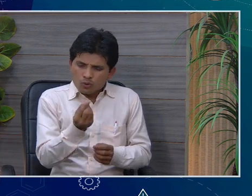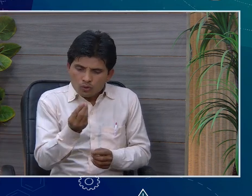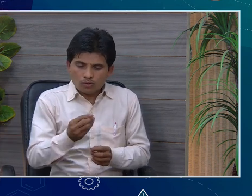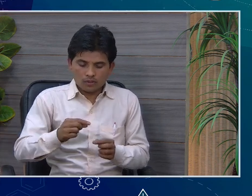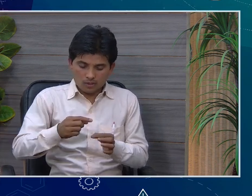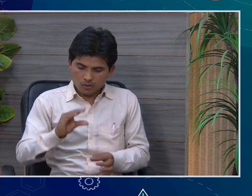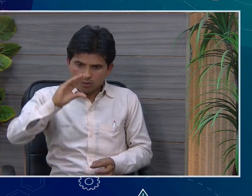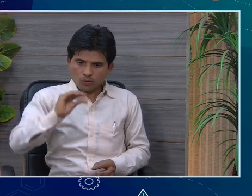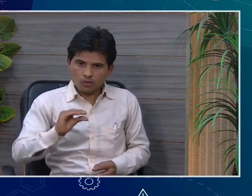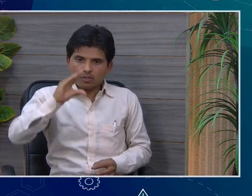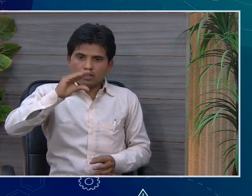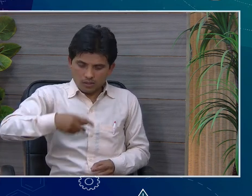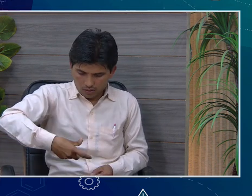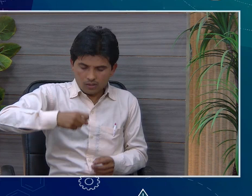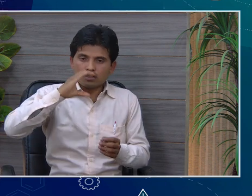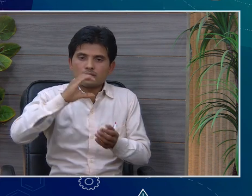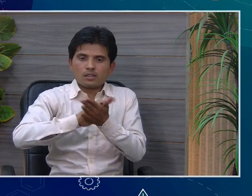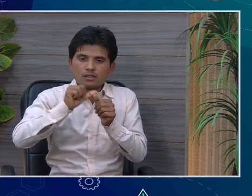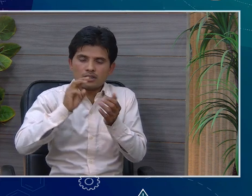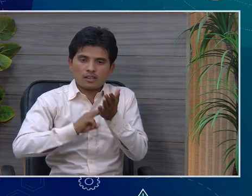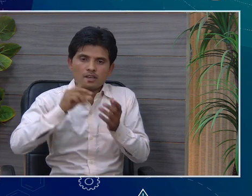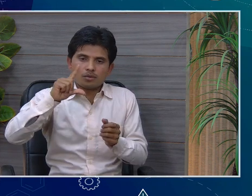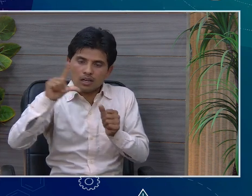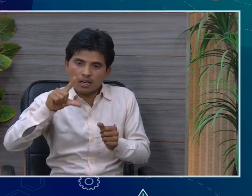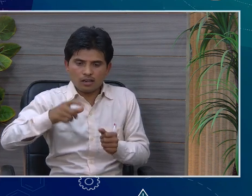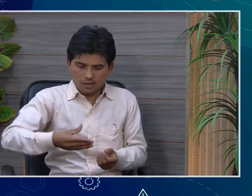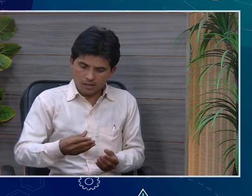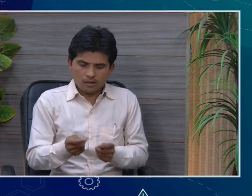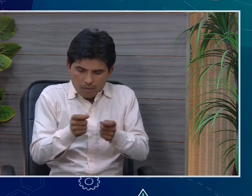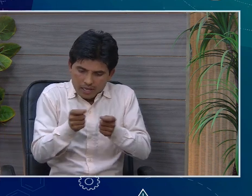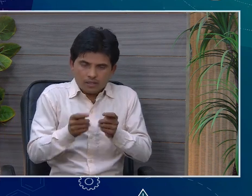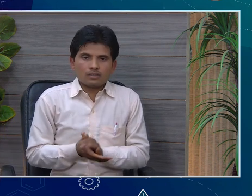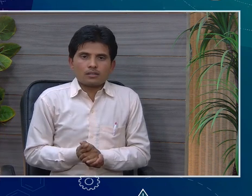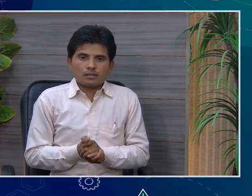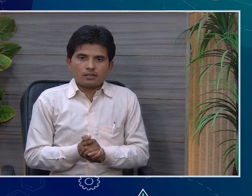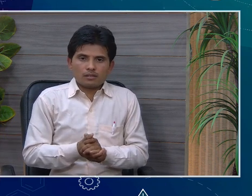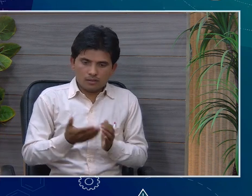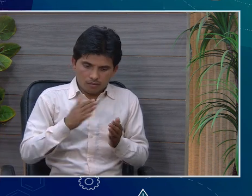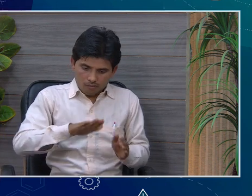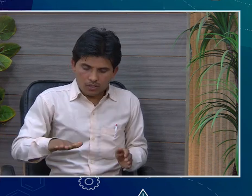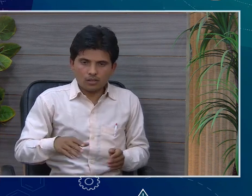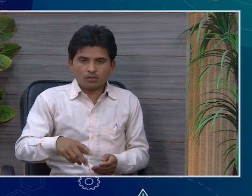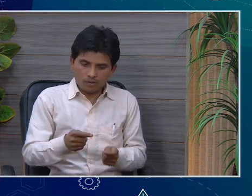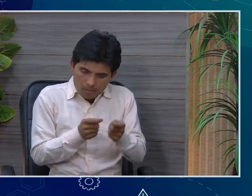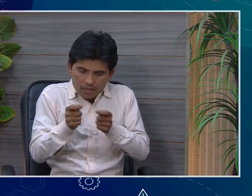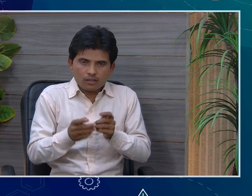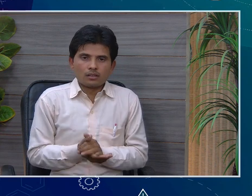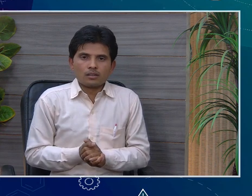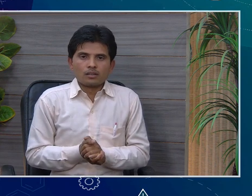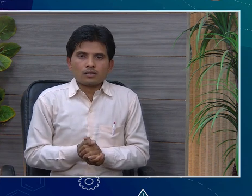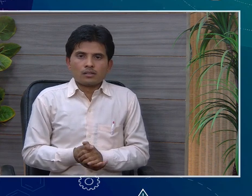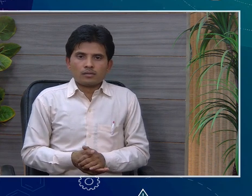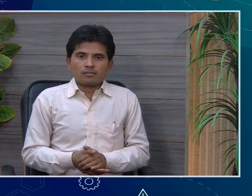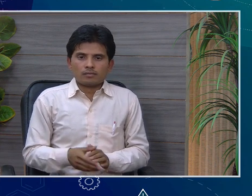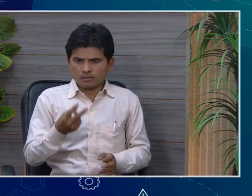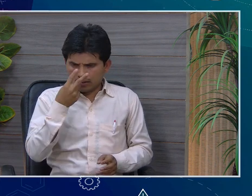चाहिए निकलती उतना ही केमिकल हम उस डाक्टर के अंदर एड्रेस किया जा सकता है क्योंकि बच्चा उसको हैंडल करें इस प्रकार मान लीजिए